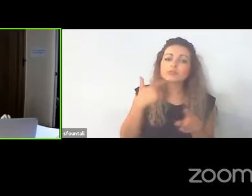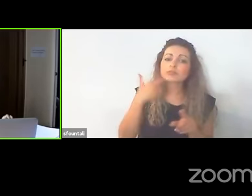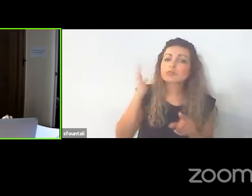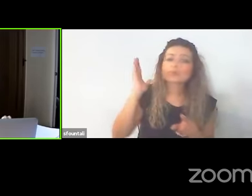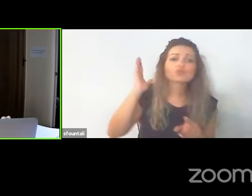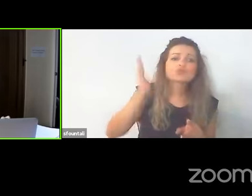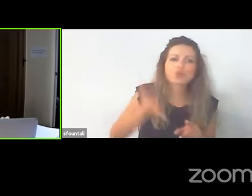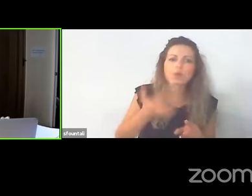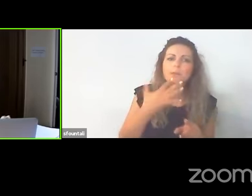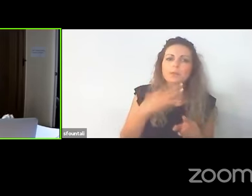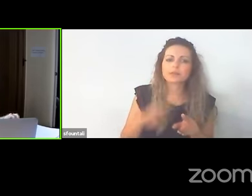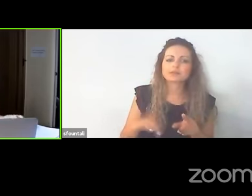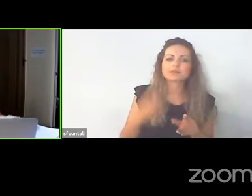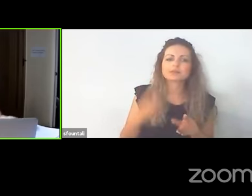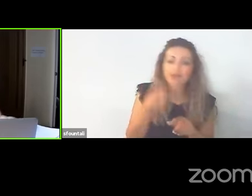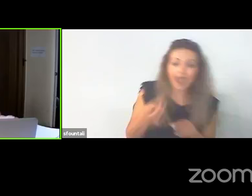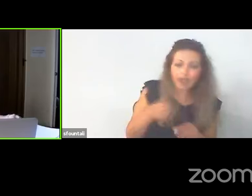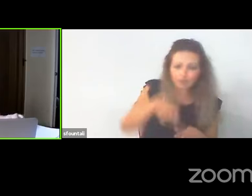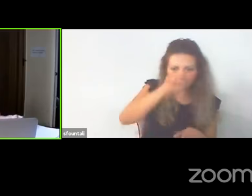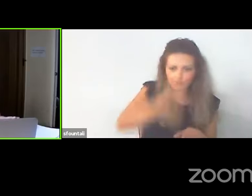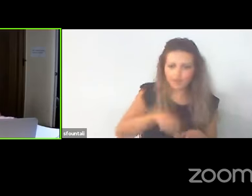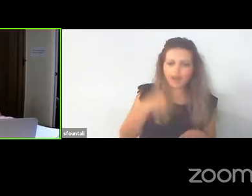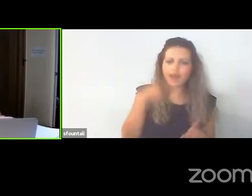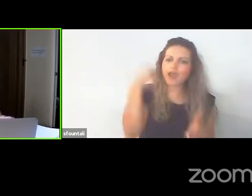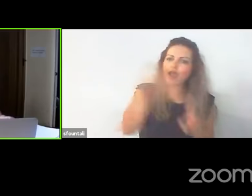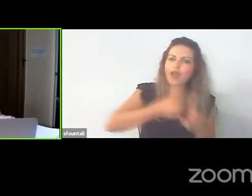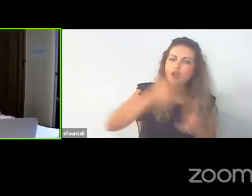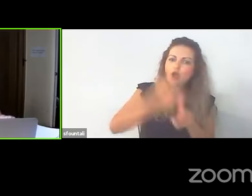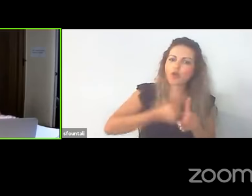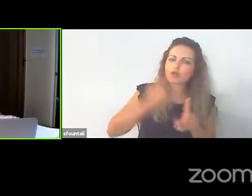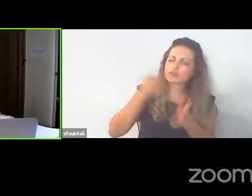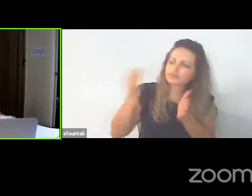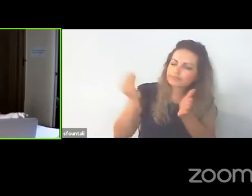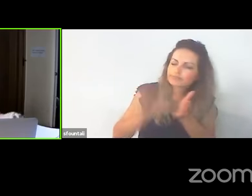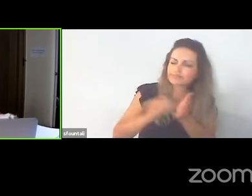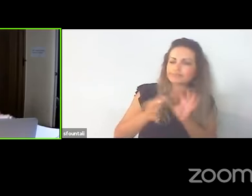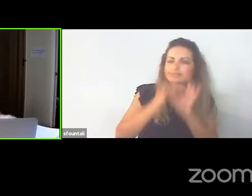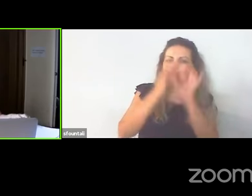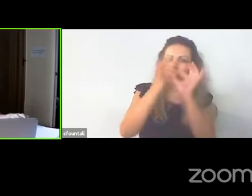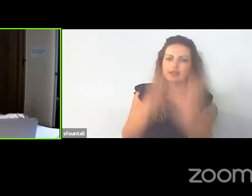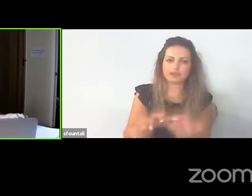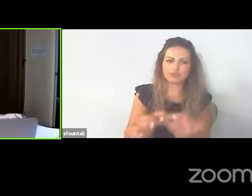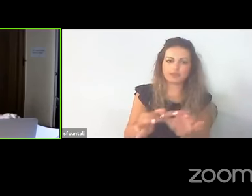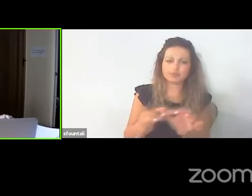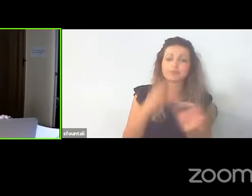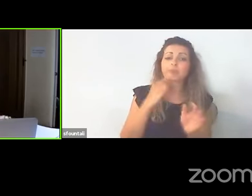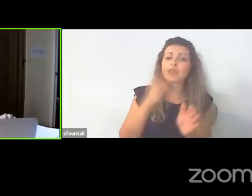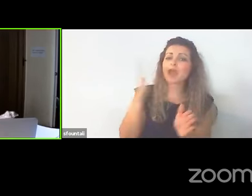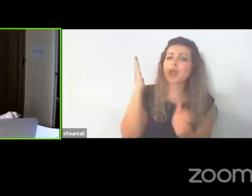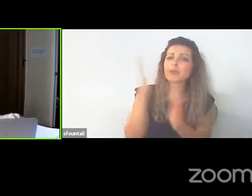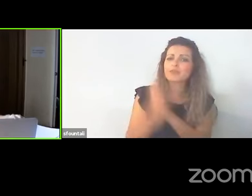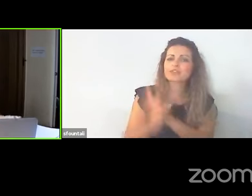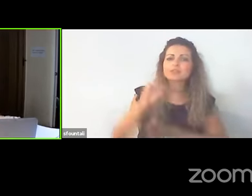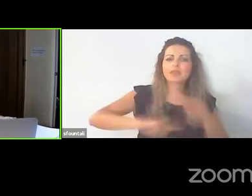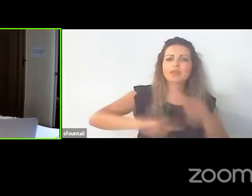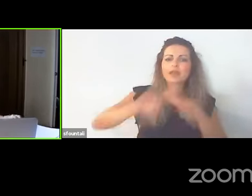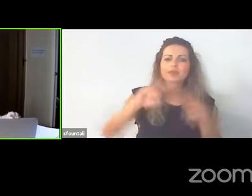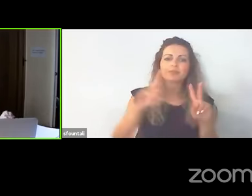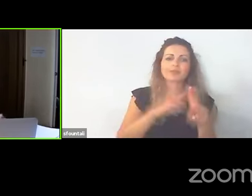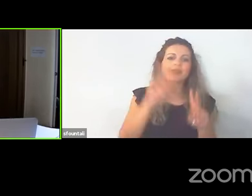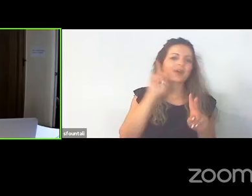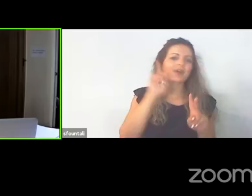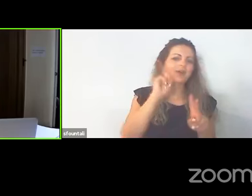για την επόμενη μέρα των αγώνων για τα ανθρώπινα δικαιώματα. Τον λόγο έχει ευθύς αμέσως η Καλλιόπη Μιχαηλίδου από την